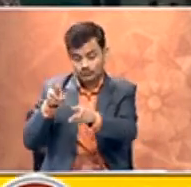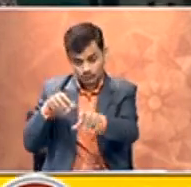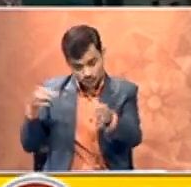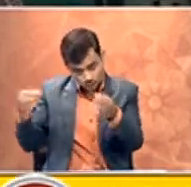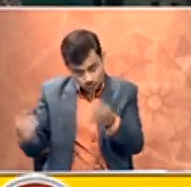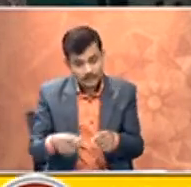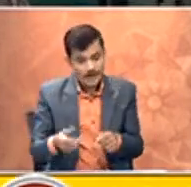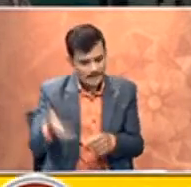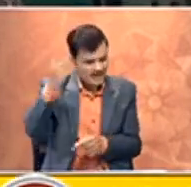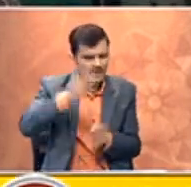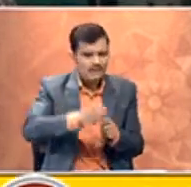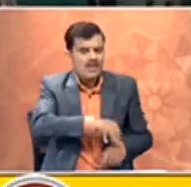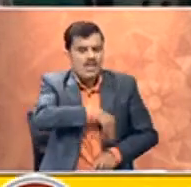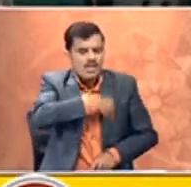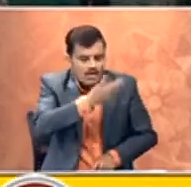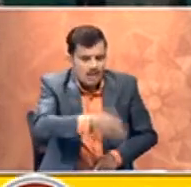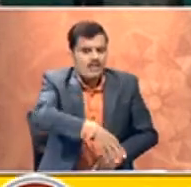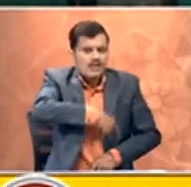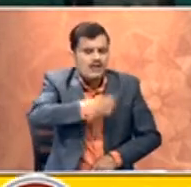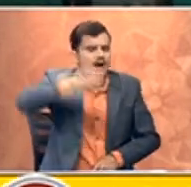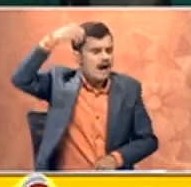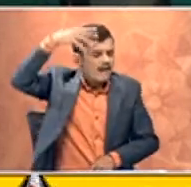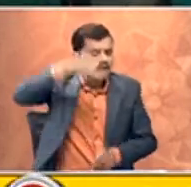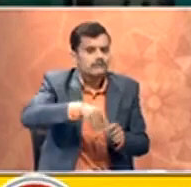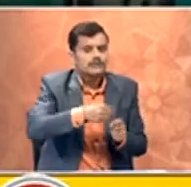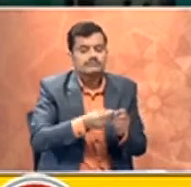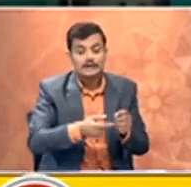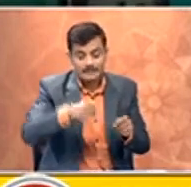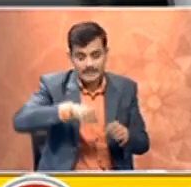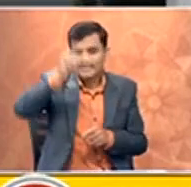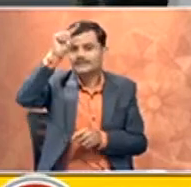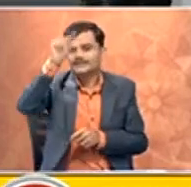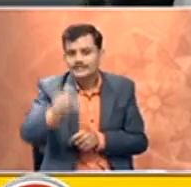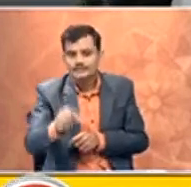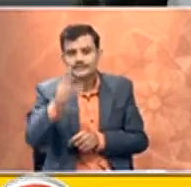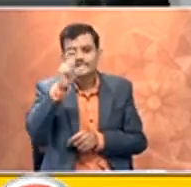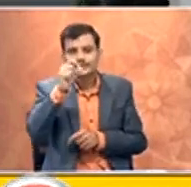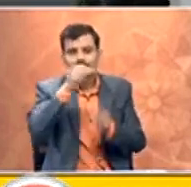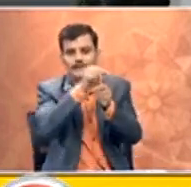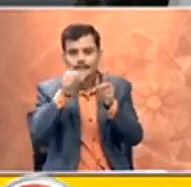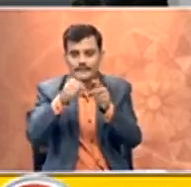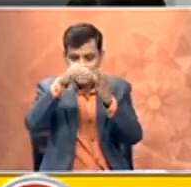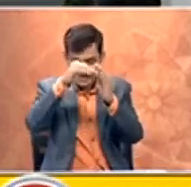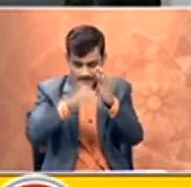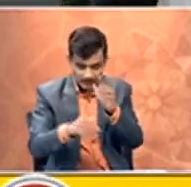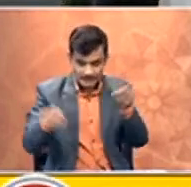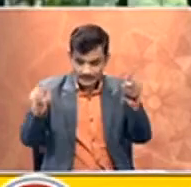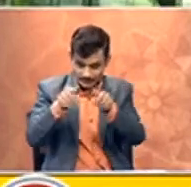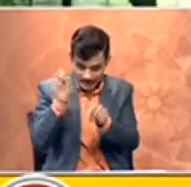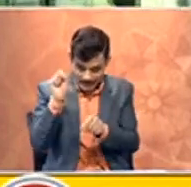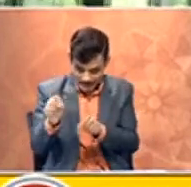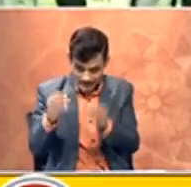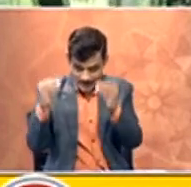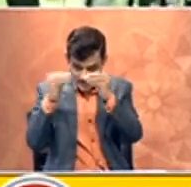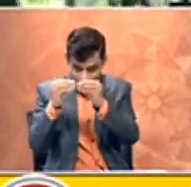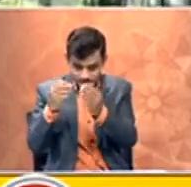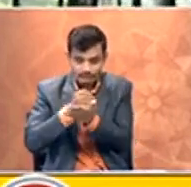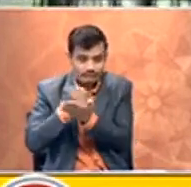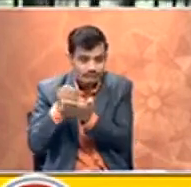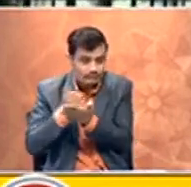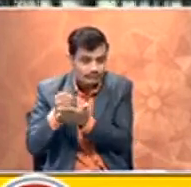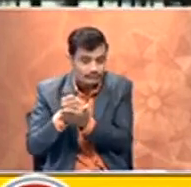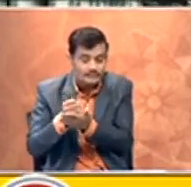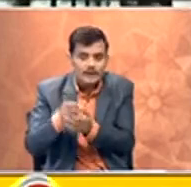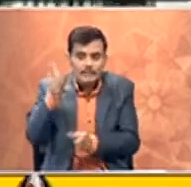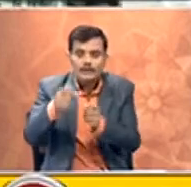करीब 70% कम हुआ है। इनका ये प्रयास देश भर के डेयरी फार्मर्स को प्रेरित करने वाला